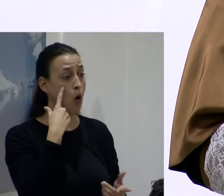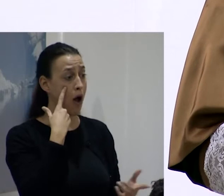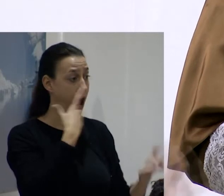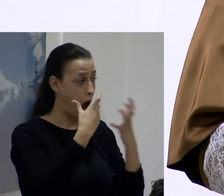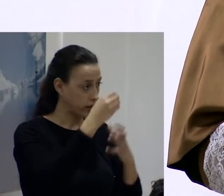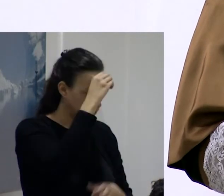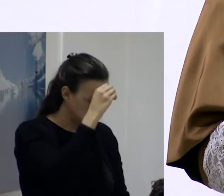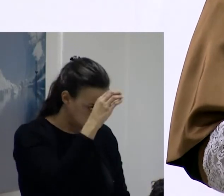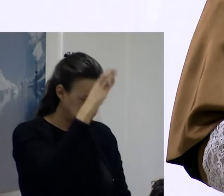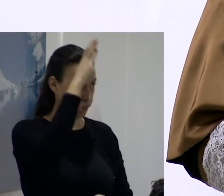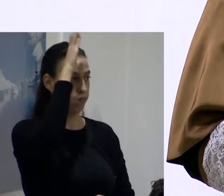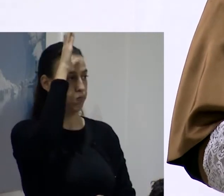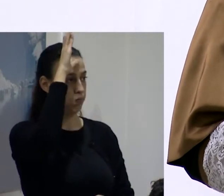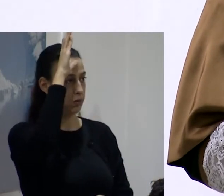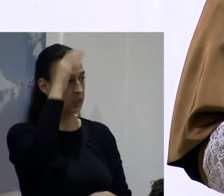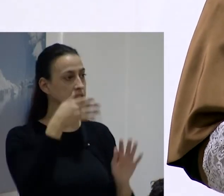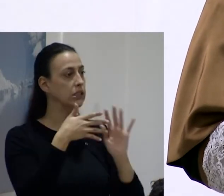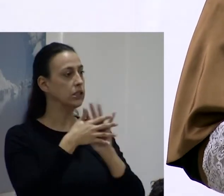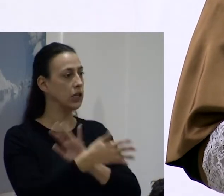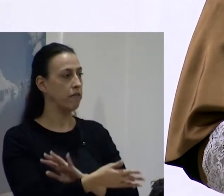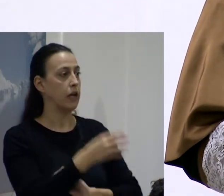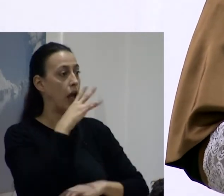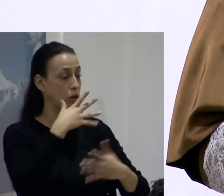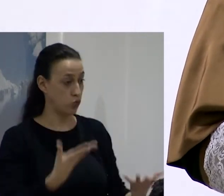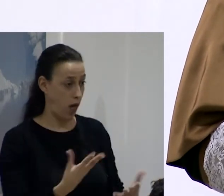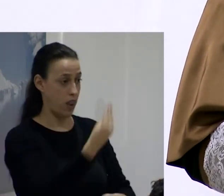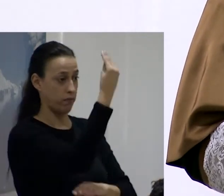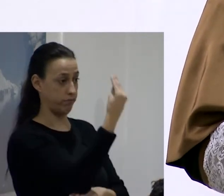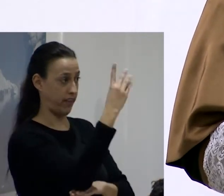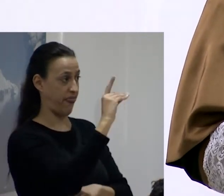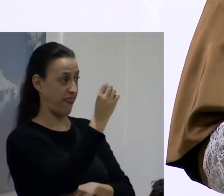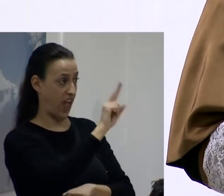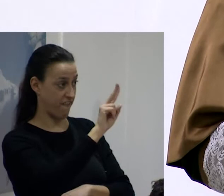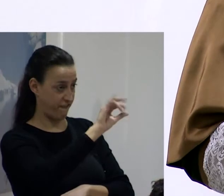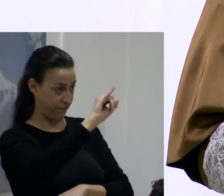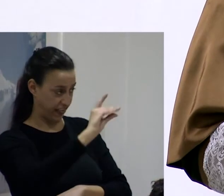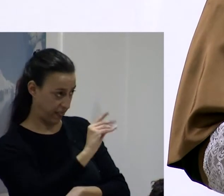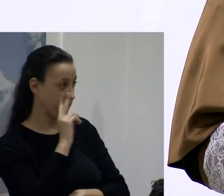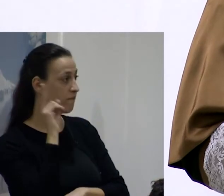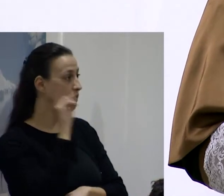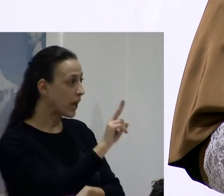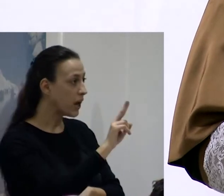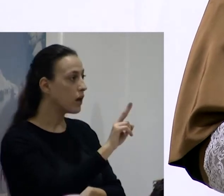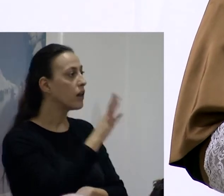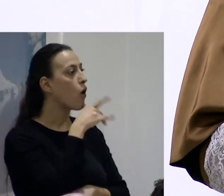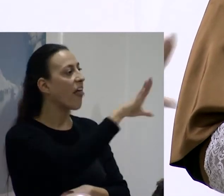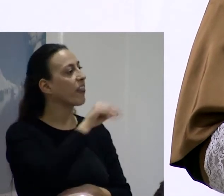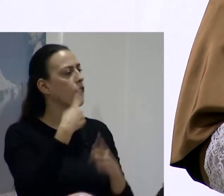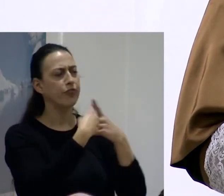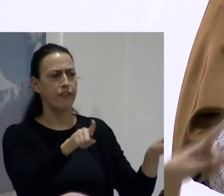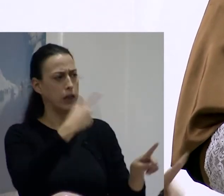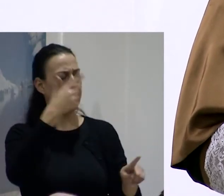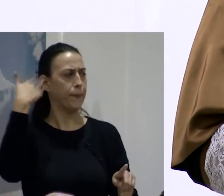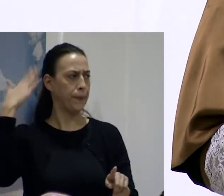interpretació del David de Miquel Àngel o del quartet opus 131 de Beethoven no solament